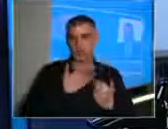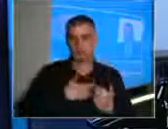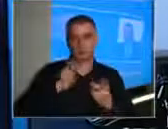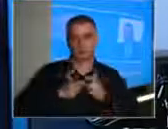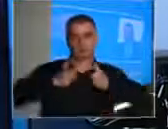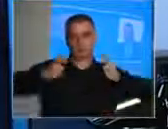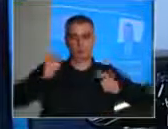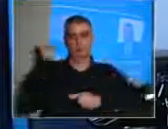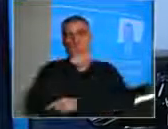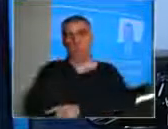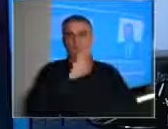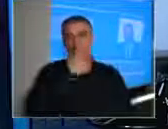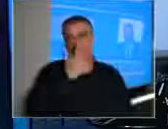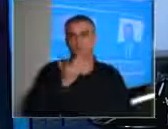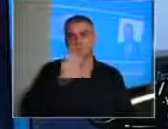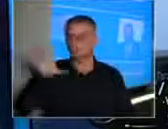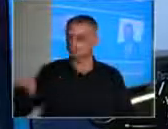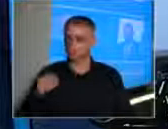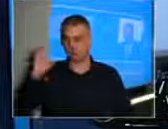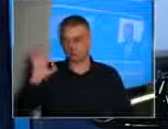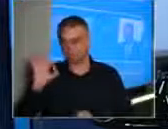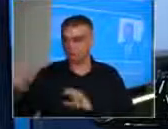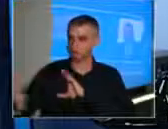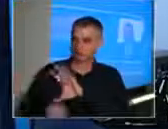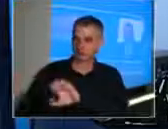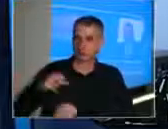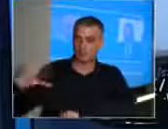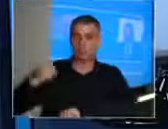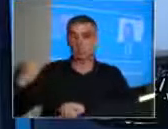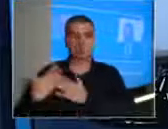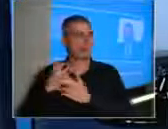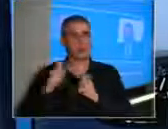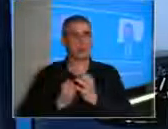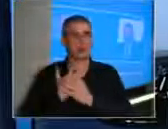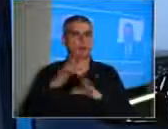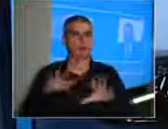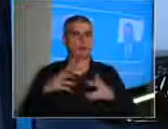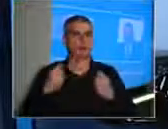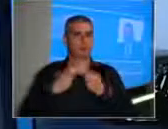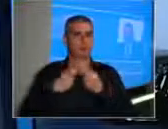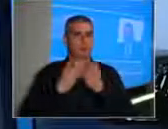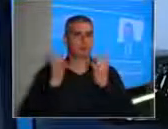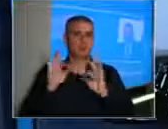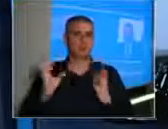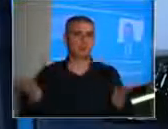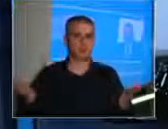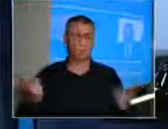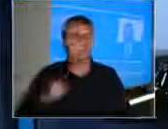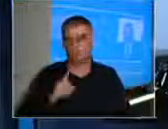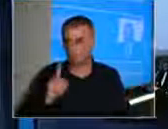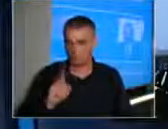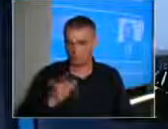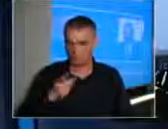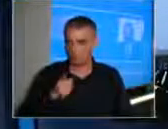יותר גדול מגנץ. זאת אומרת, ייקח קצת משעס, ייקח קצת מימין. אבל אם הוא לא יכול להקים ממשלה עם השותפות הטבעיות שלו. לא, הוא לא,